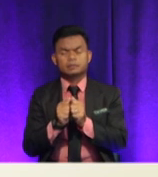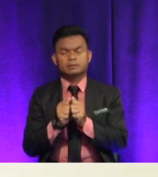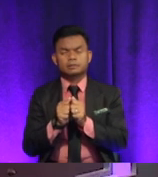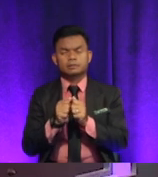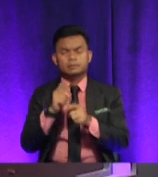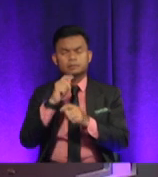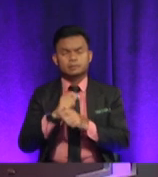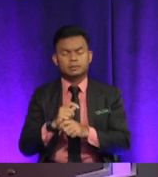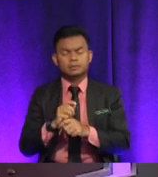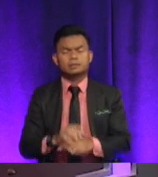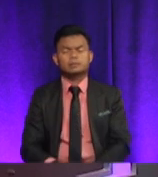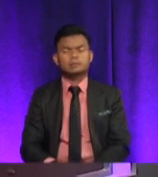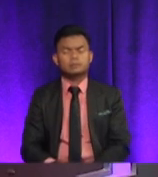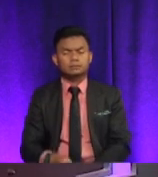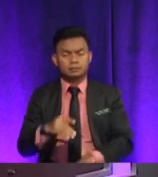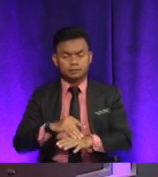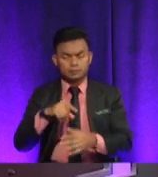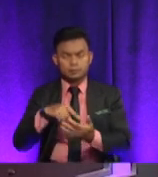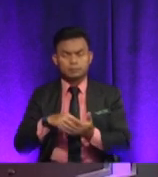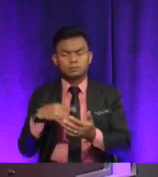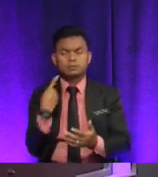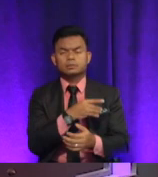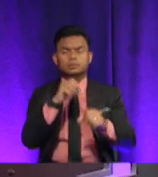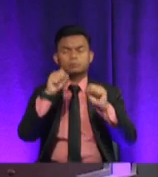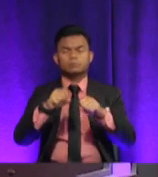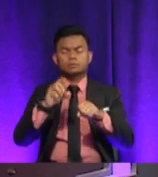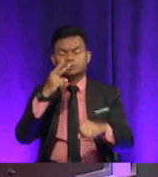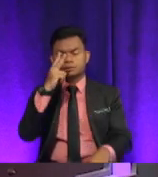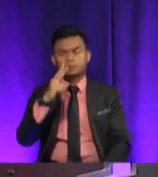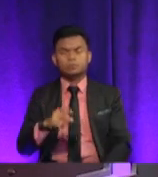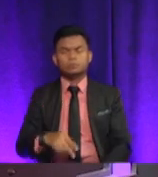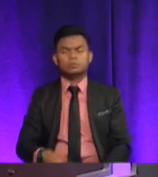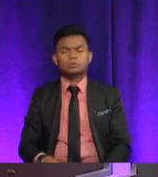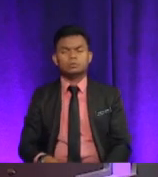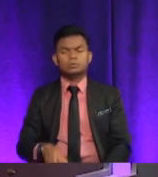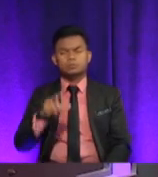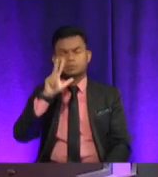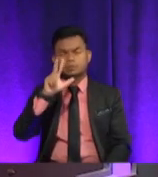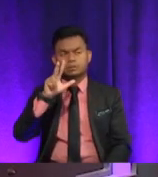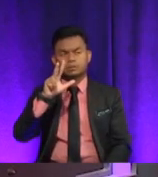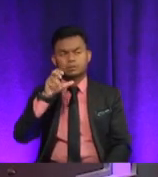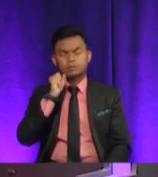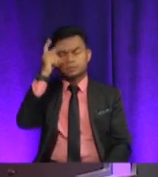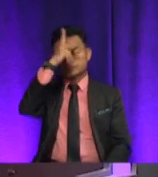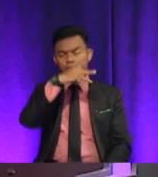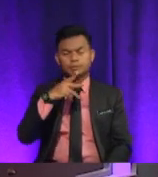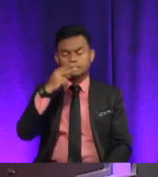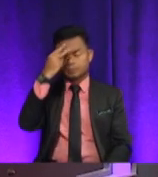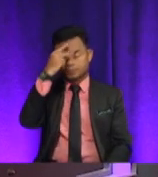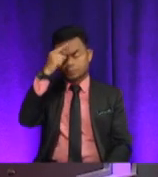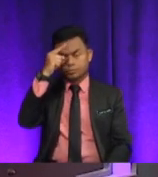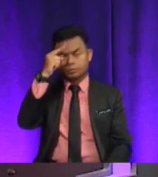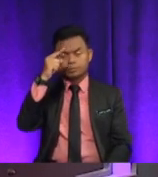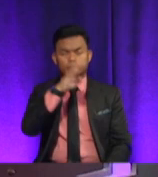Oke kita melihat Bagaimana sifat ketiga-tiga orang menteri tadi pergi mencarikan air untuk baginda Baginda Raja itu yang